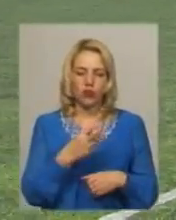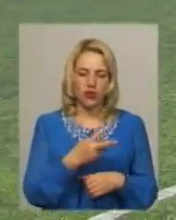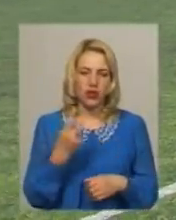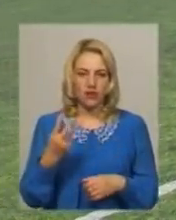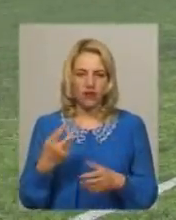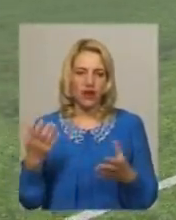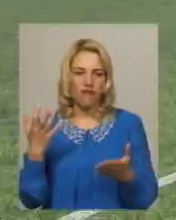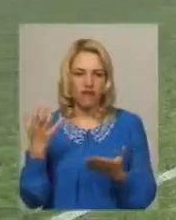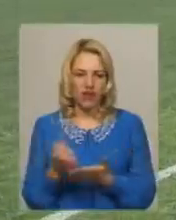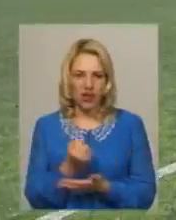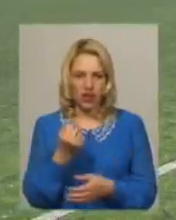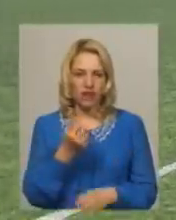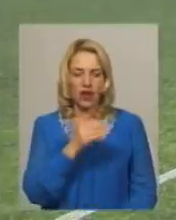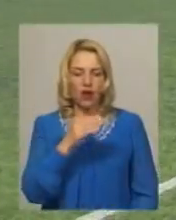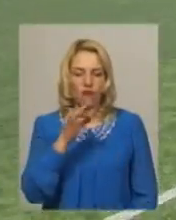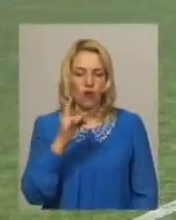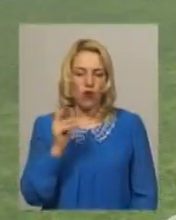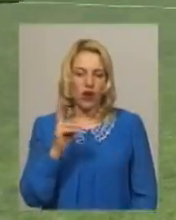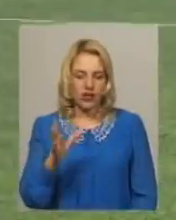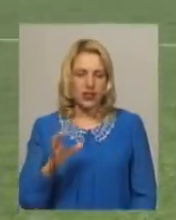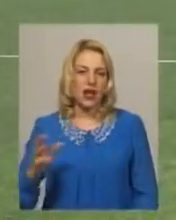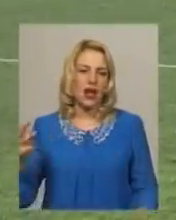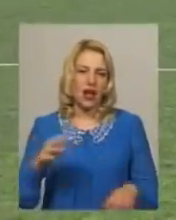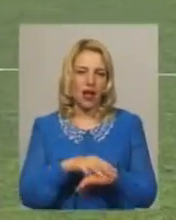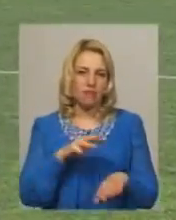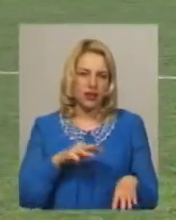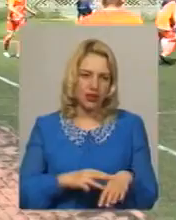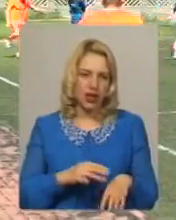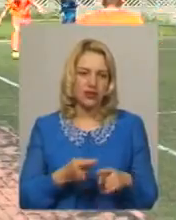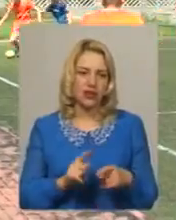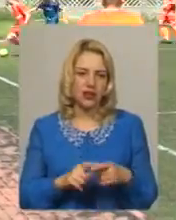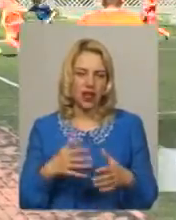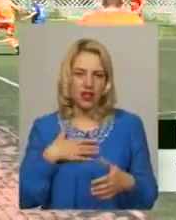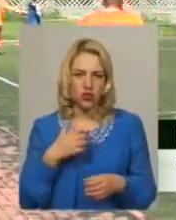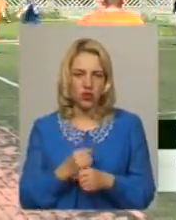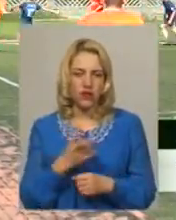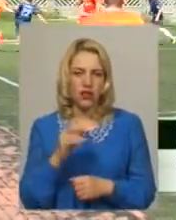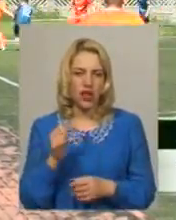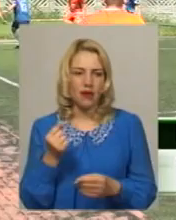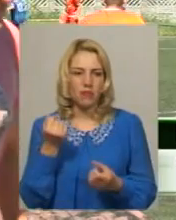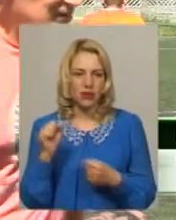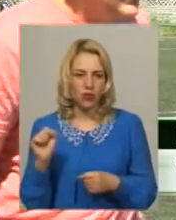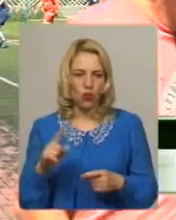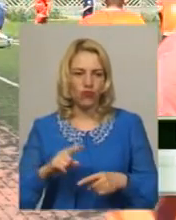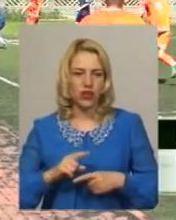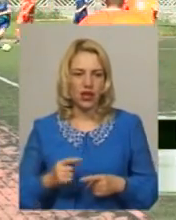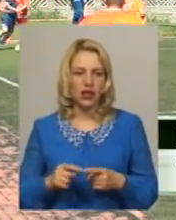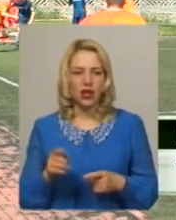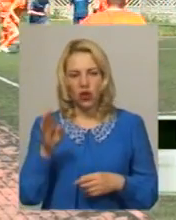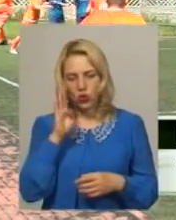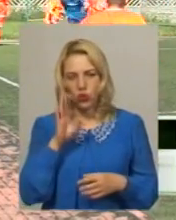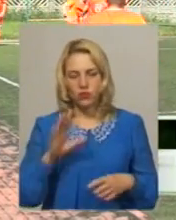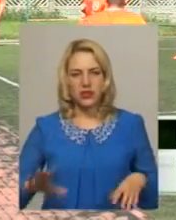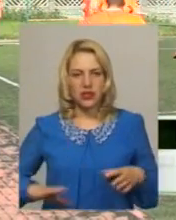команда «Форекс-клуб». Капітан команди Валерій Вербовий налаштований на перемогу у фіналі. Хлопці в різних командах грали, зібрали якраз команду,